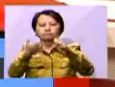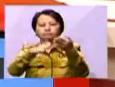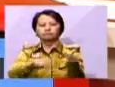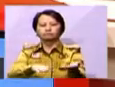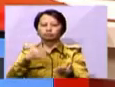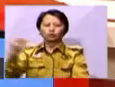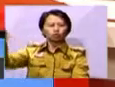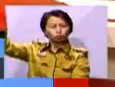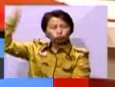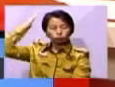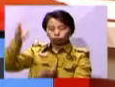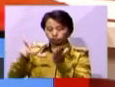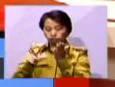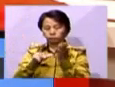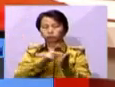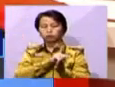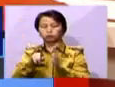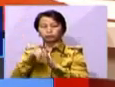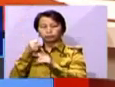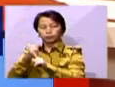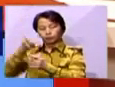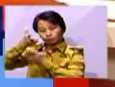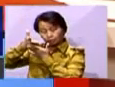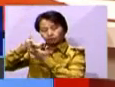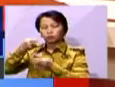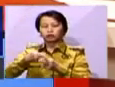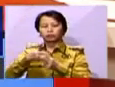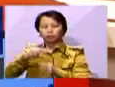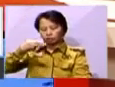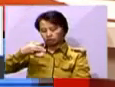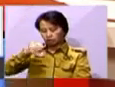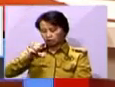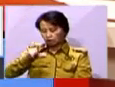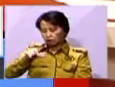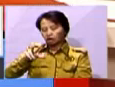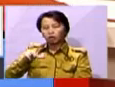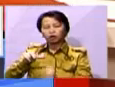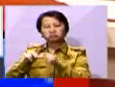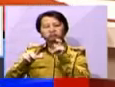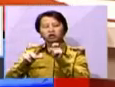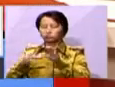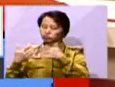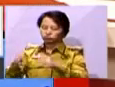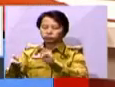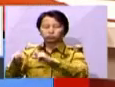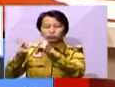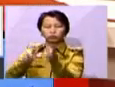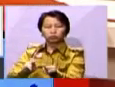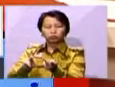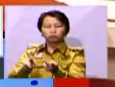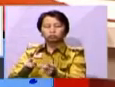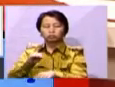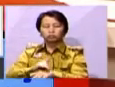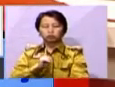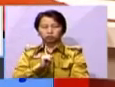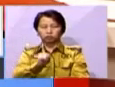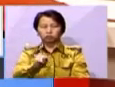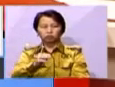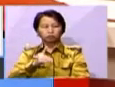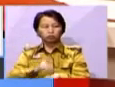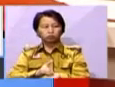Jenazah bekas timbalan ketua pengarah penyiaran Helan Abu Selamat dikebumikan tanah perkuburan